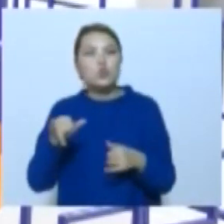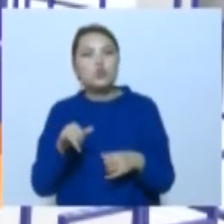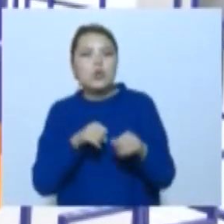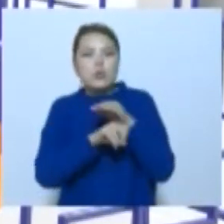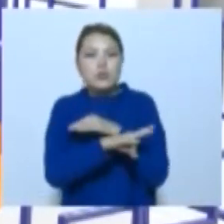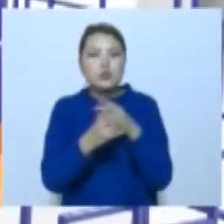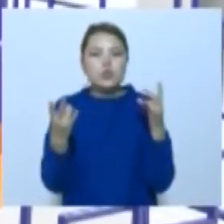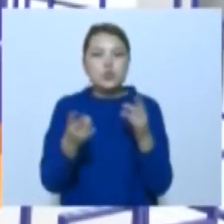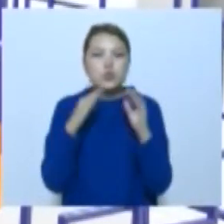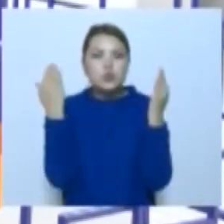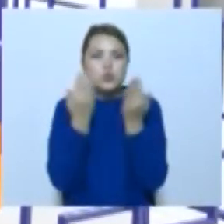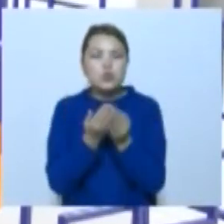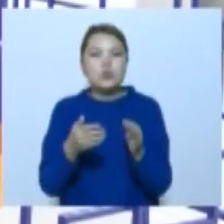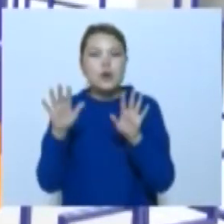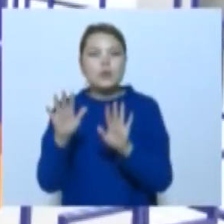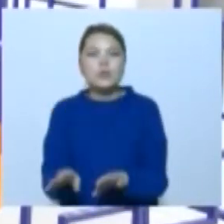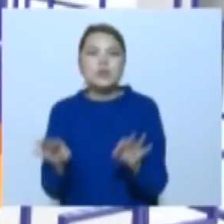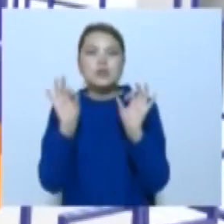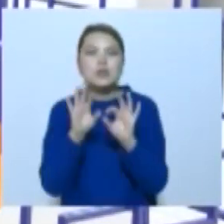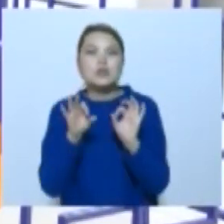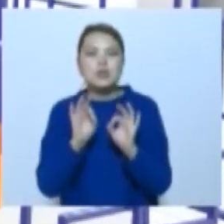керек орындарын көрсетіп